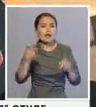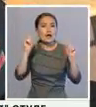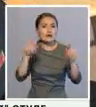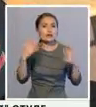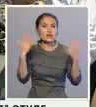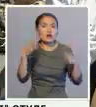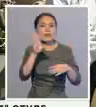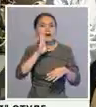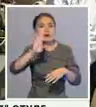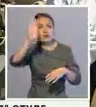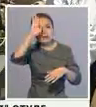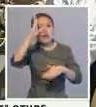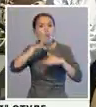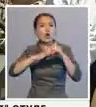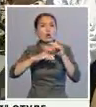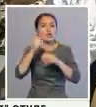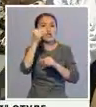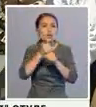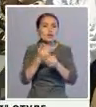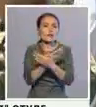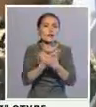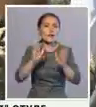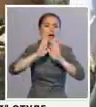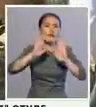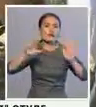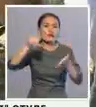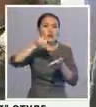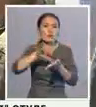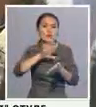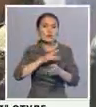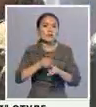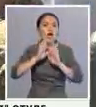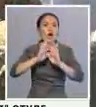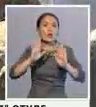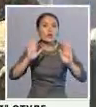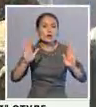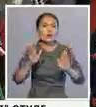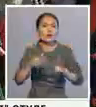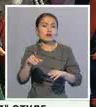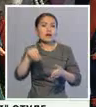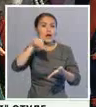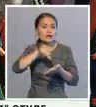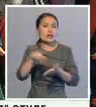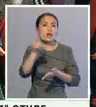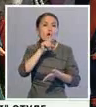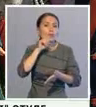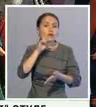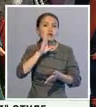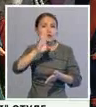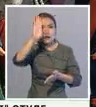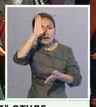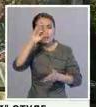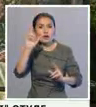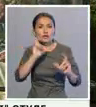тамған қыз-жігіттердің қолдан жасаған бұйымдары да келушілердің назарынан тыс қалмады. Көрмеге келген талапкерлердің көпшілігі өздеріне қажетті оқу